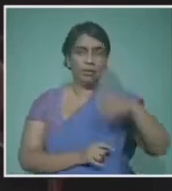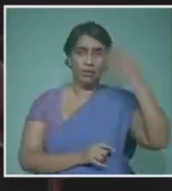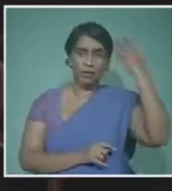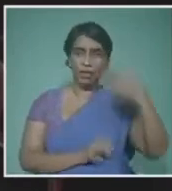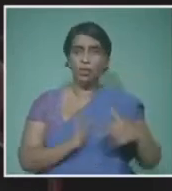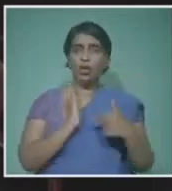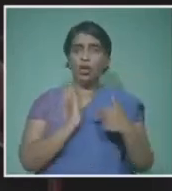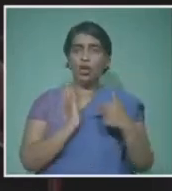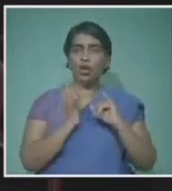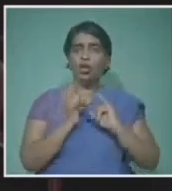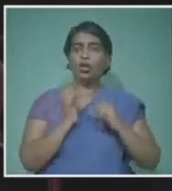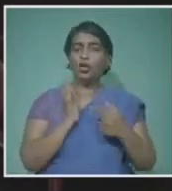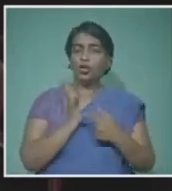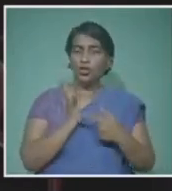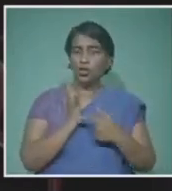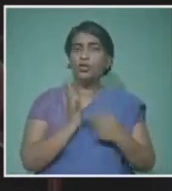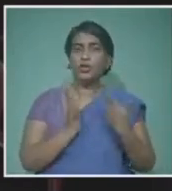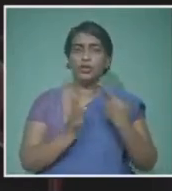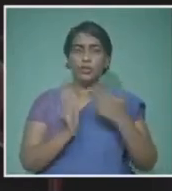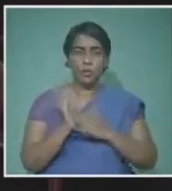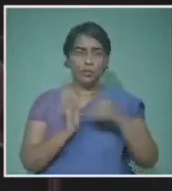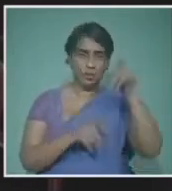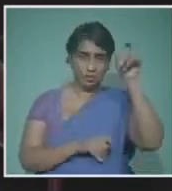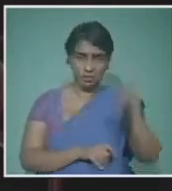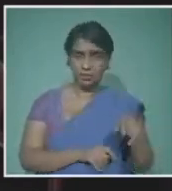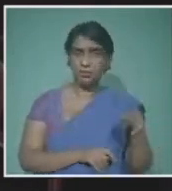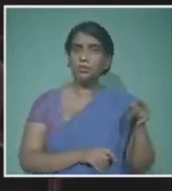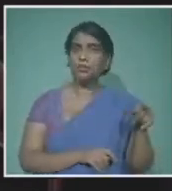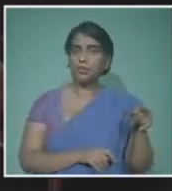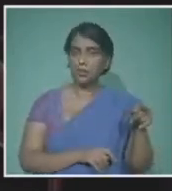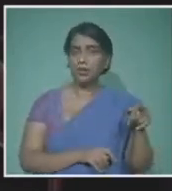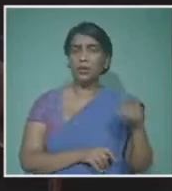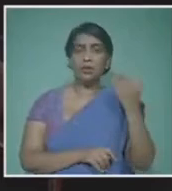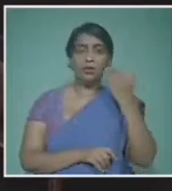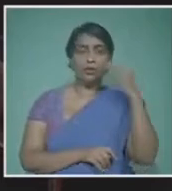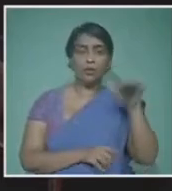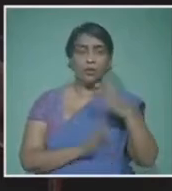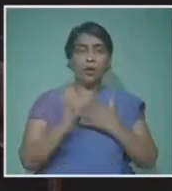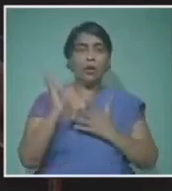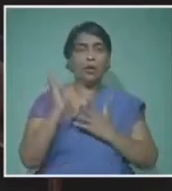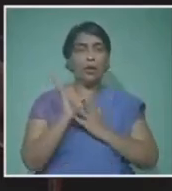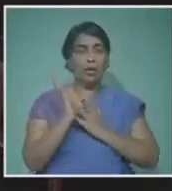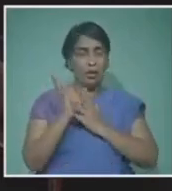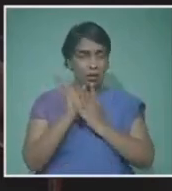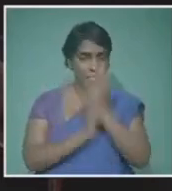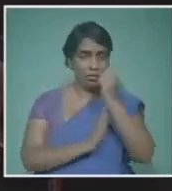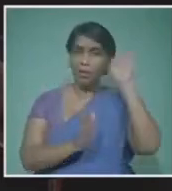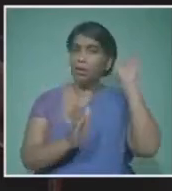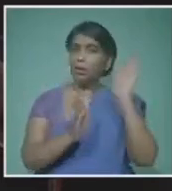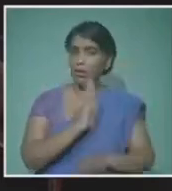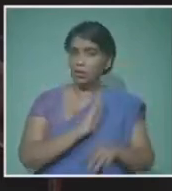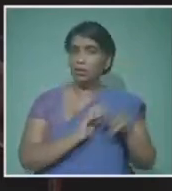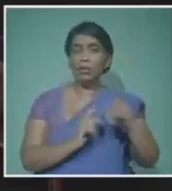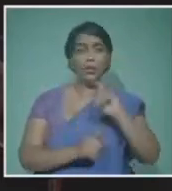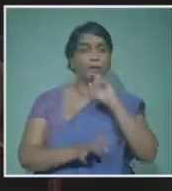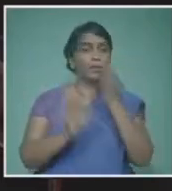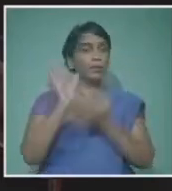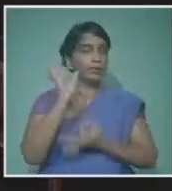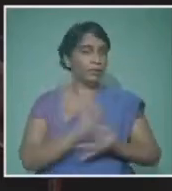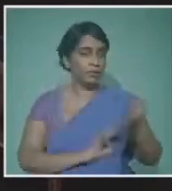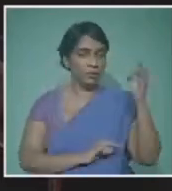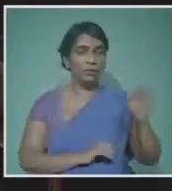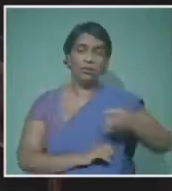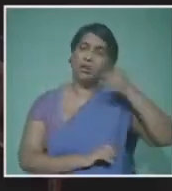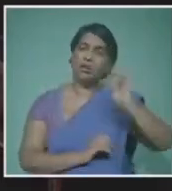වූ තුසිත මුදලිගේ ඇතුළු මේ අයට සිවිල් අයිතිවාසිකම් අයින් කරන්නත් ඒ වගේ නඩු පවරන්නත්